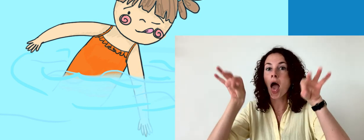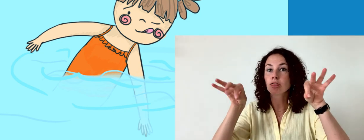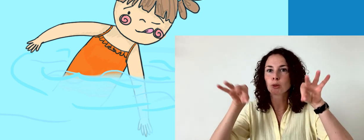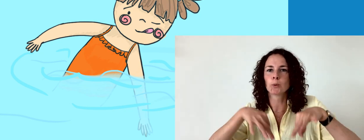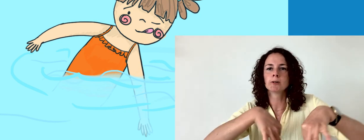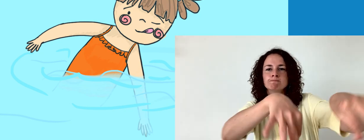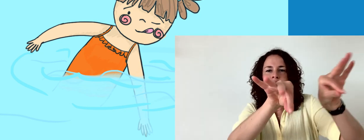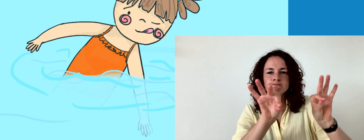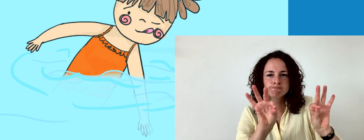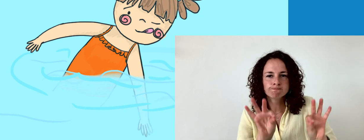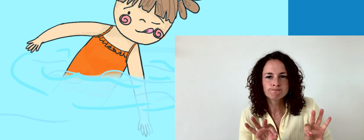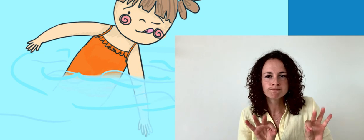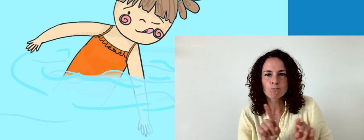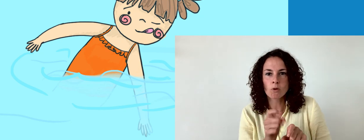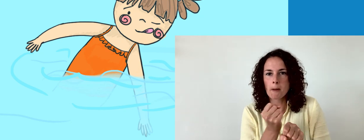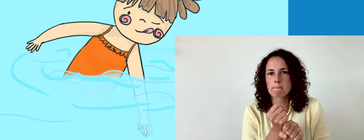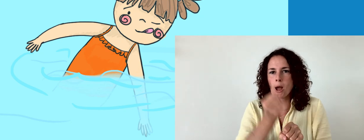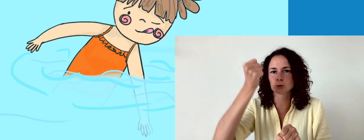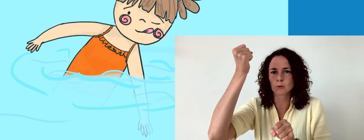Mare op verkenning In het meer